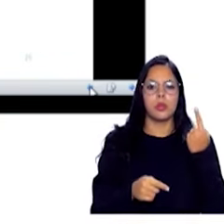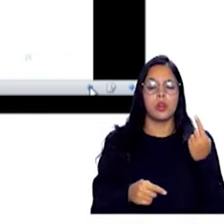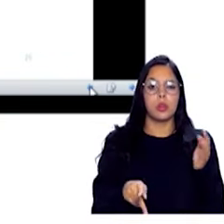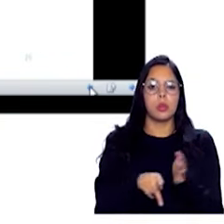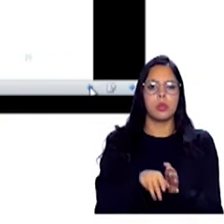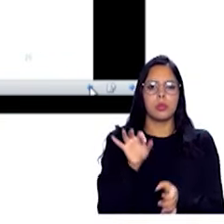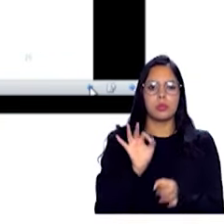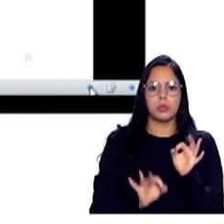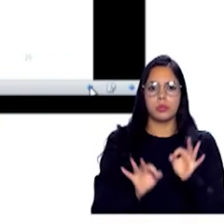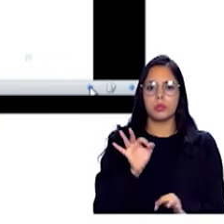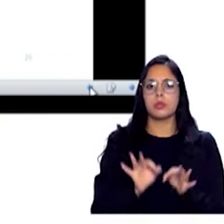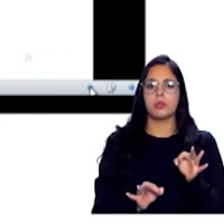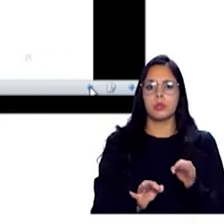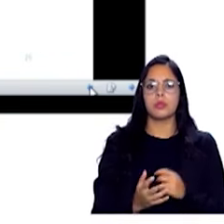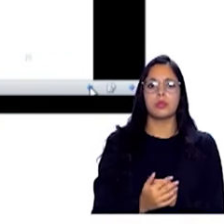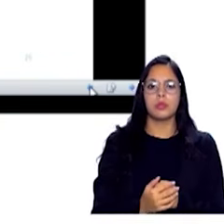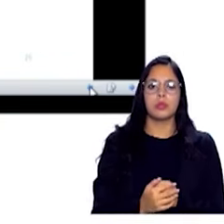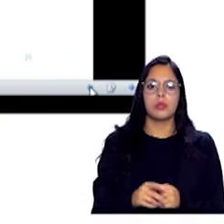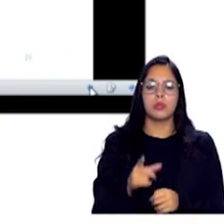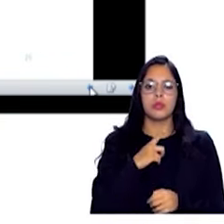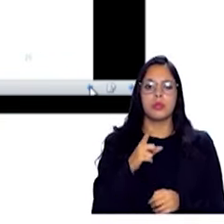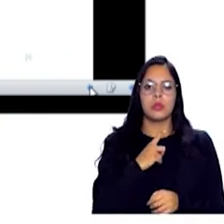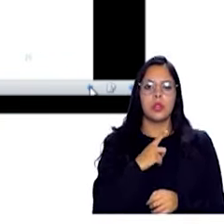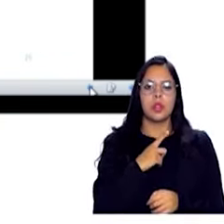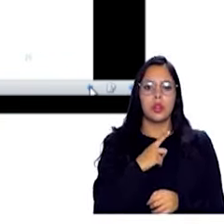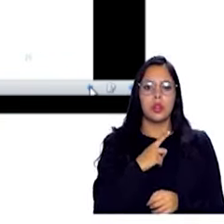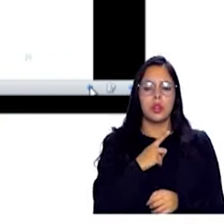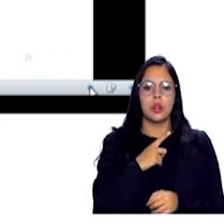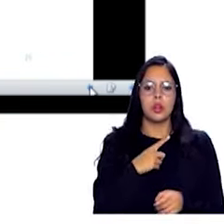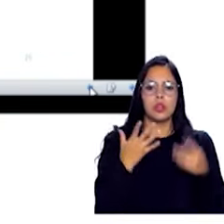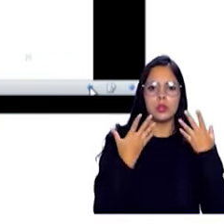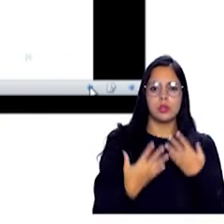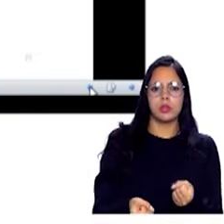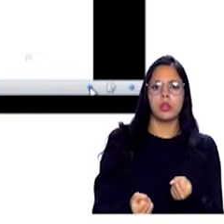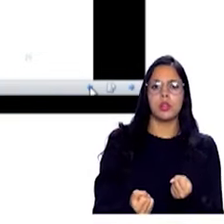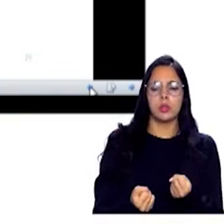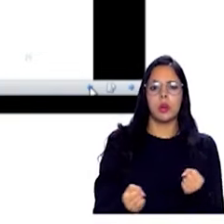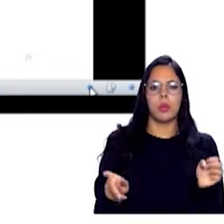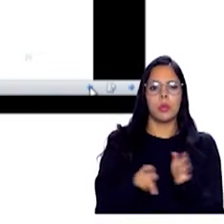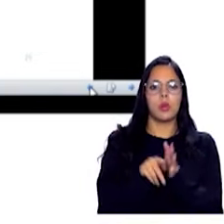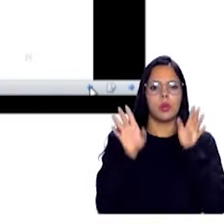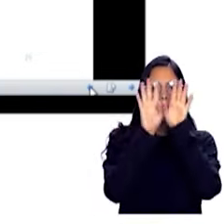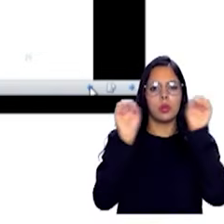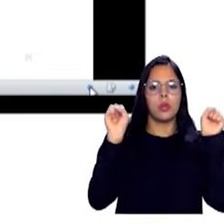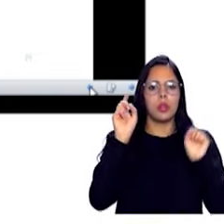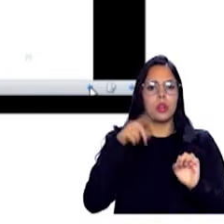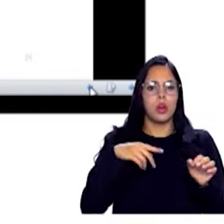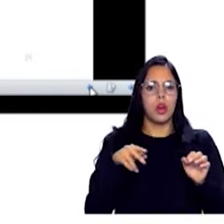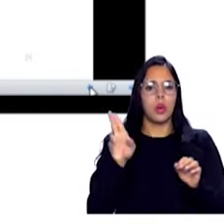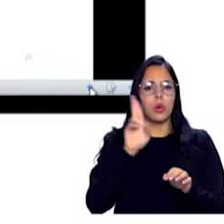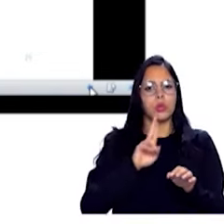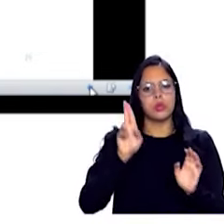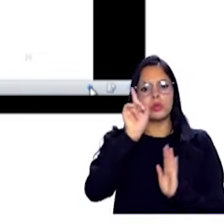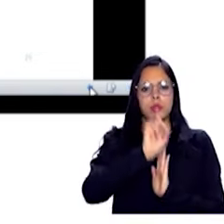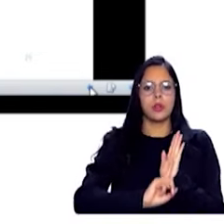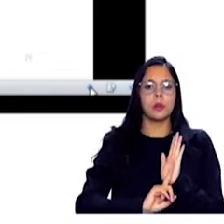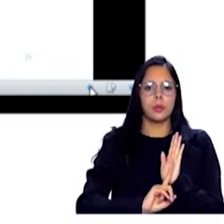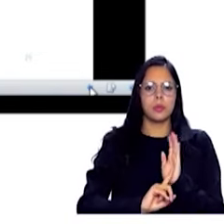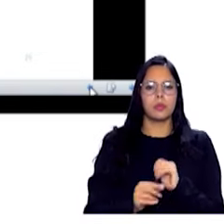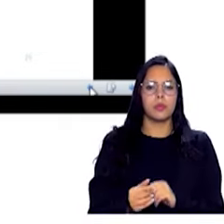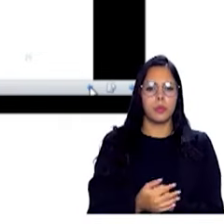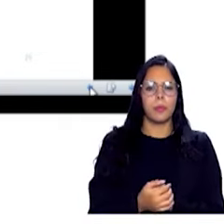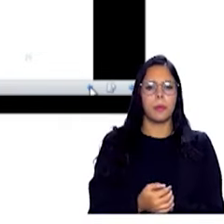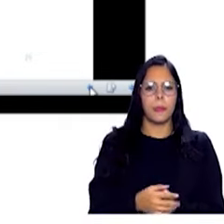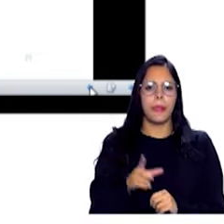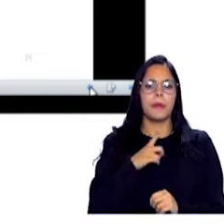Il rinvio Viene considerato ammissibile e la corte enuncia Il principio di diritto questo principio e vincol Nel procedimento nell'ambito